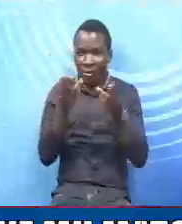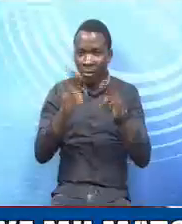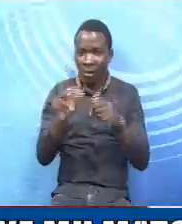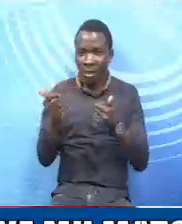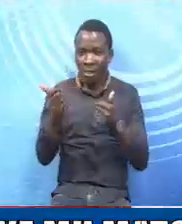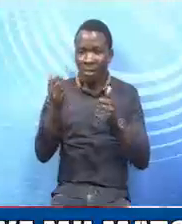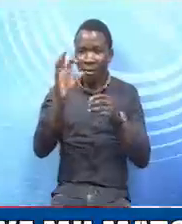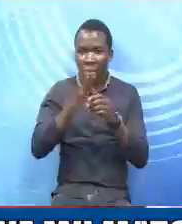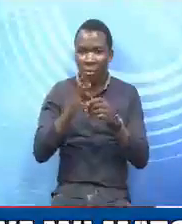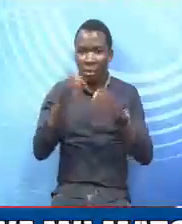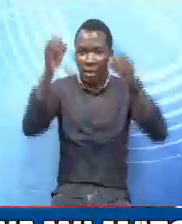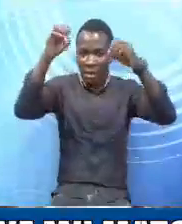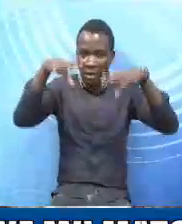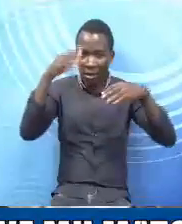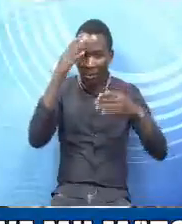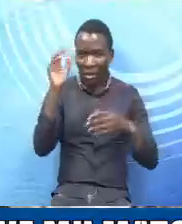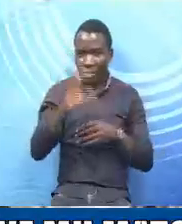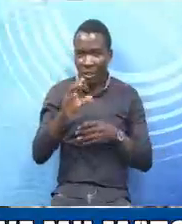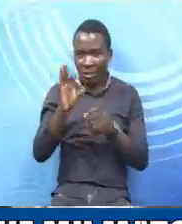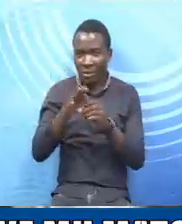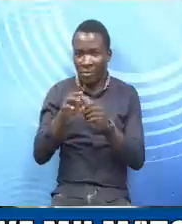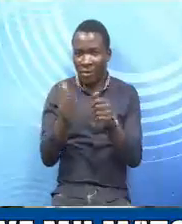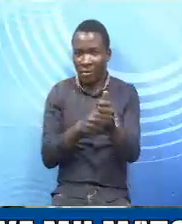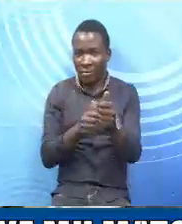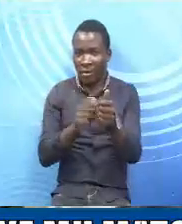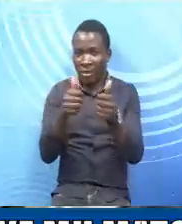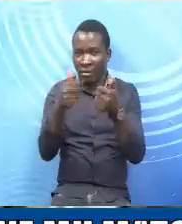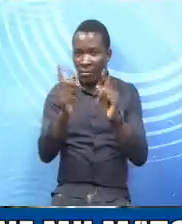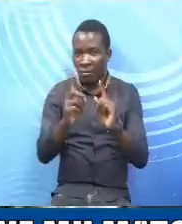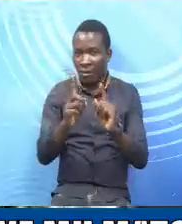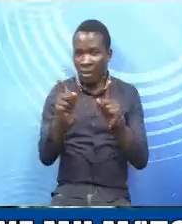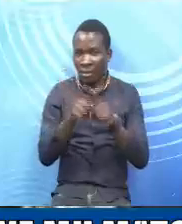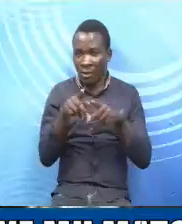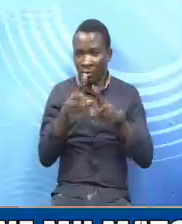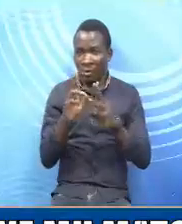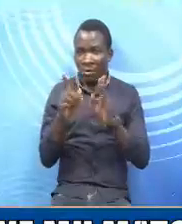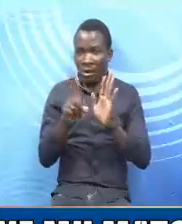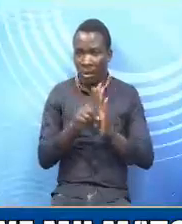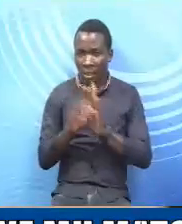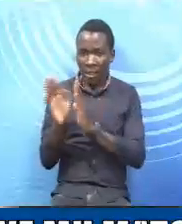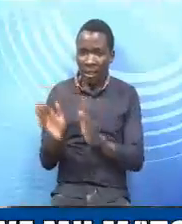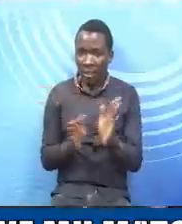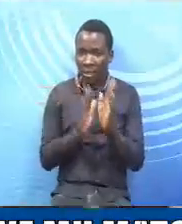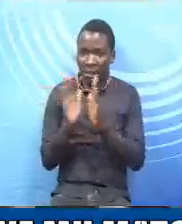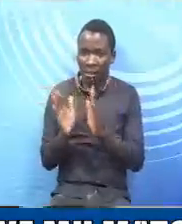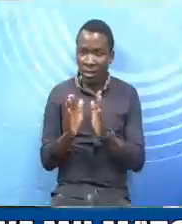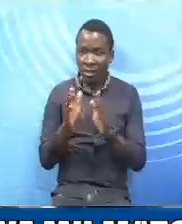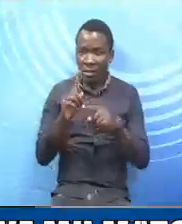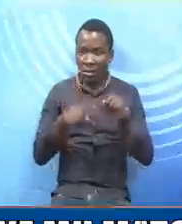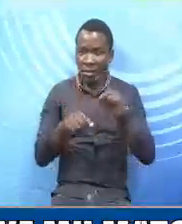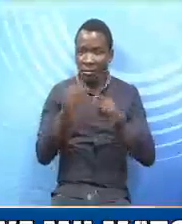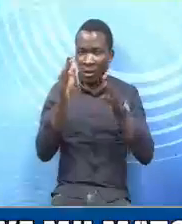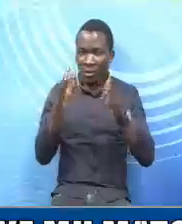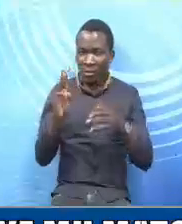ko komisiyo y'amatora yananiwe kuyakurikirana neza nk'uko amategeko habiteganya. Uyu munyapolitike binyuze mu banyamategeko